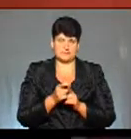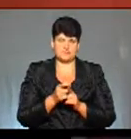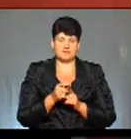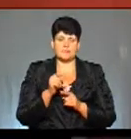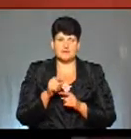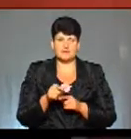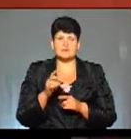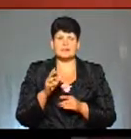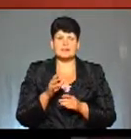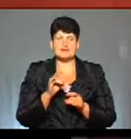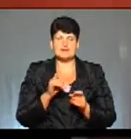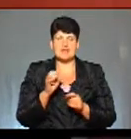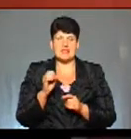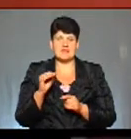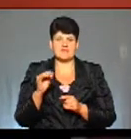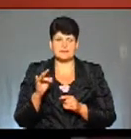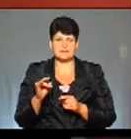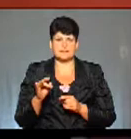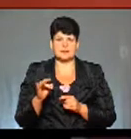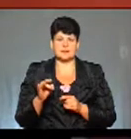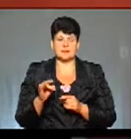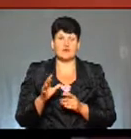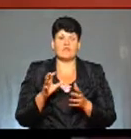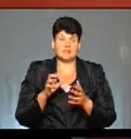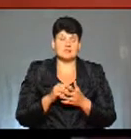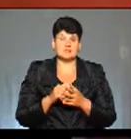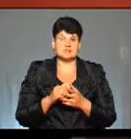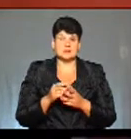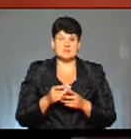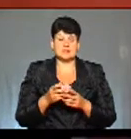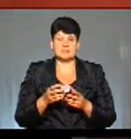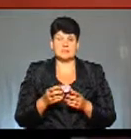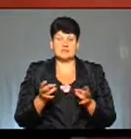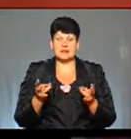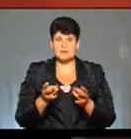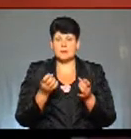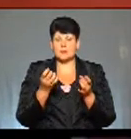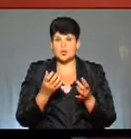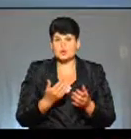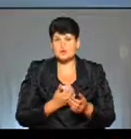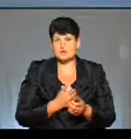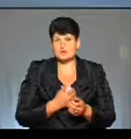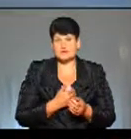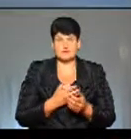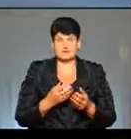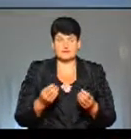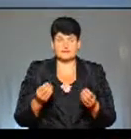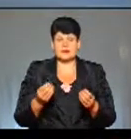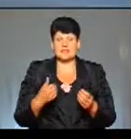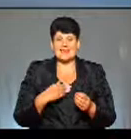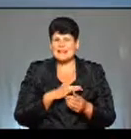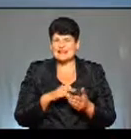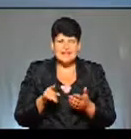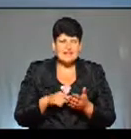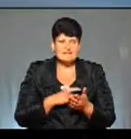тільки прийти на ефір. У виконанні. Проблема у виконанні. Власне. І треба просто захотіти, розумієте? От я не вірю,